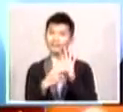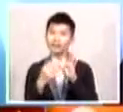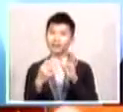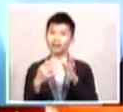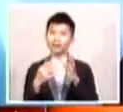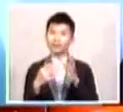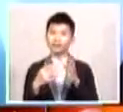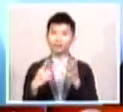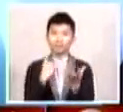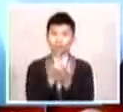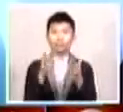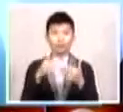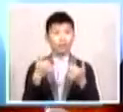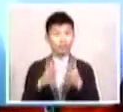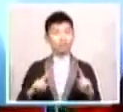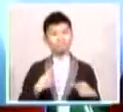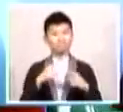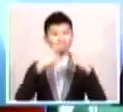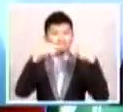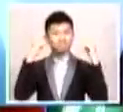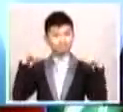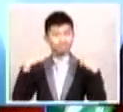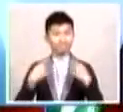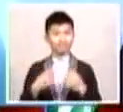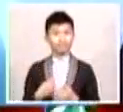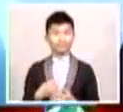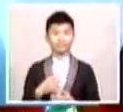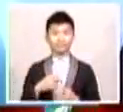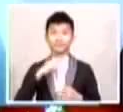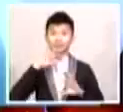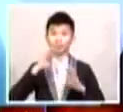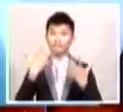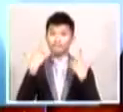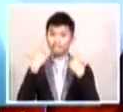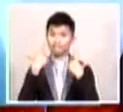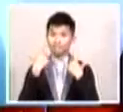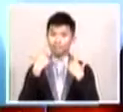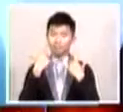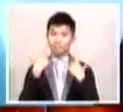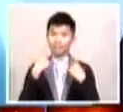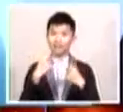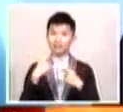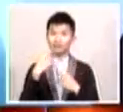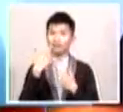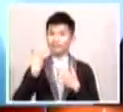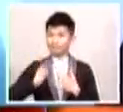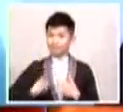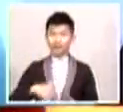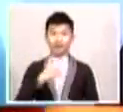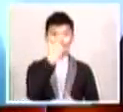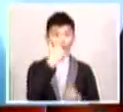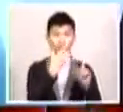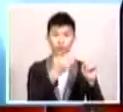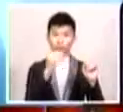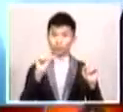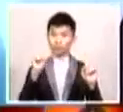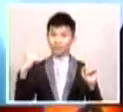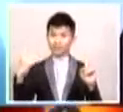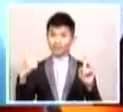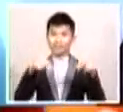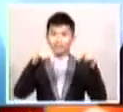辩论。欧洲共同市场最早是由法国和德国于1951年的所签署的